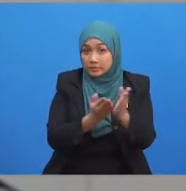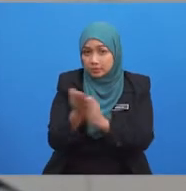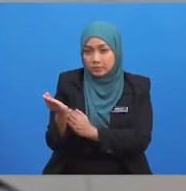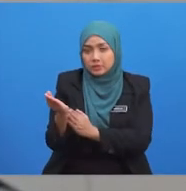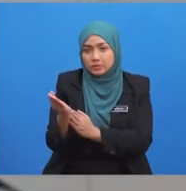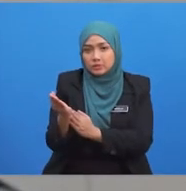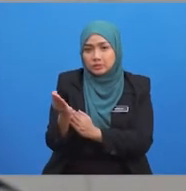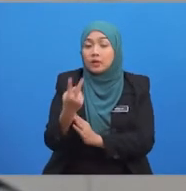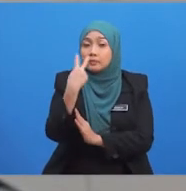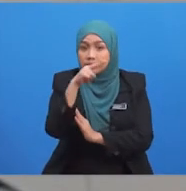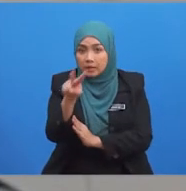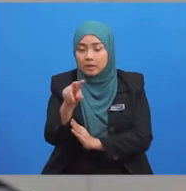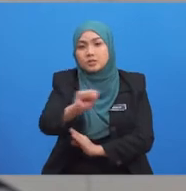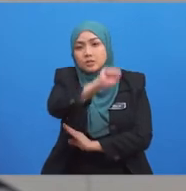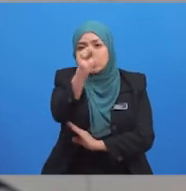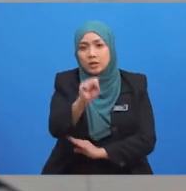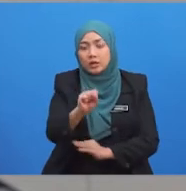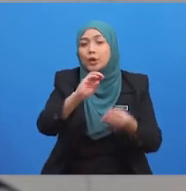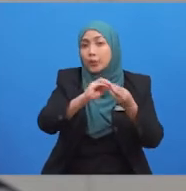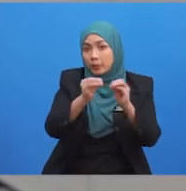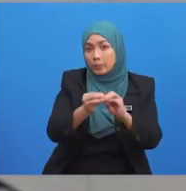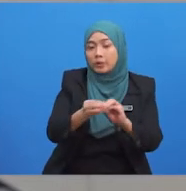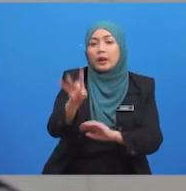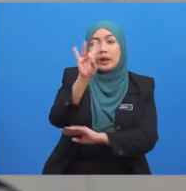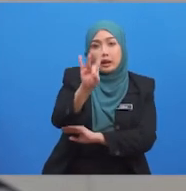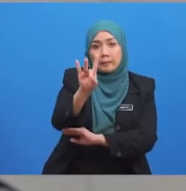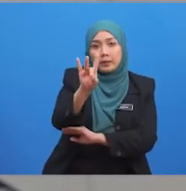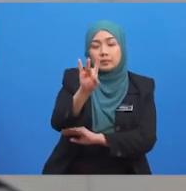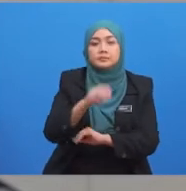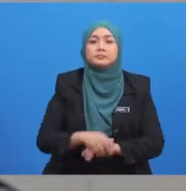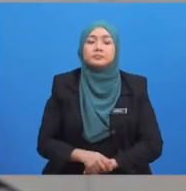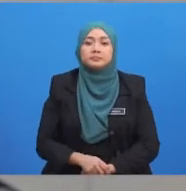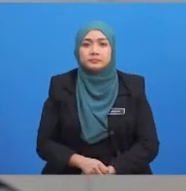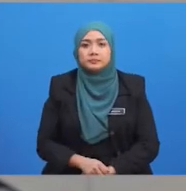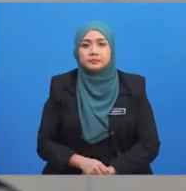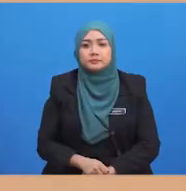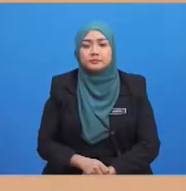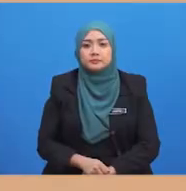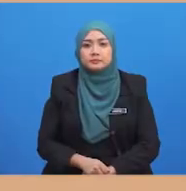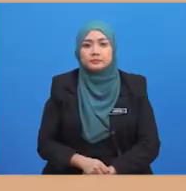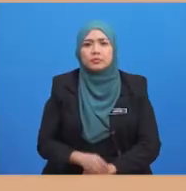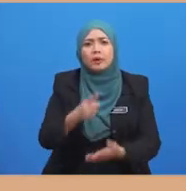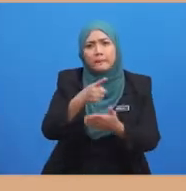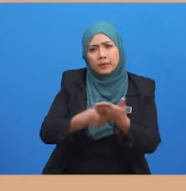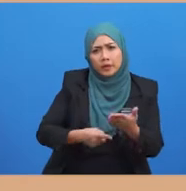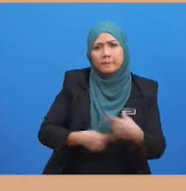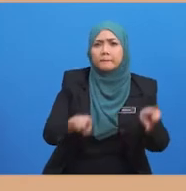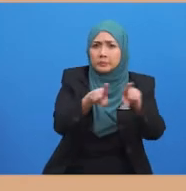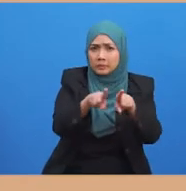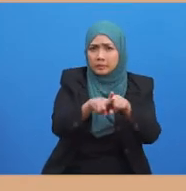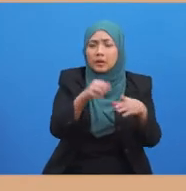Seterusnya, perhatikan soalan yang terakhir di skrin TV anda. Apakah